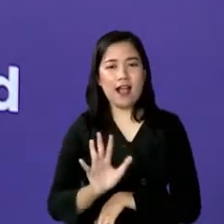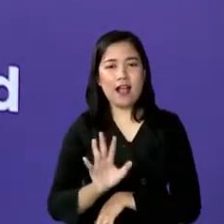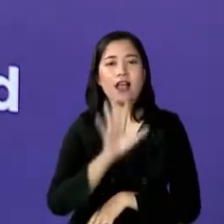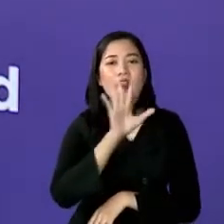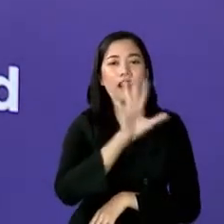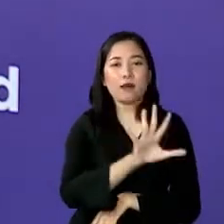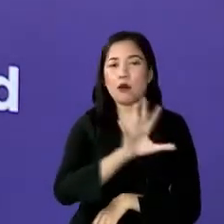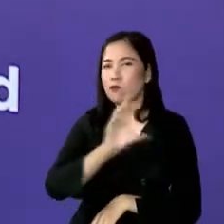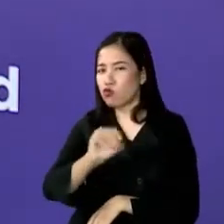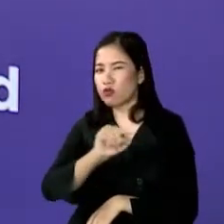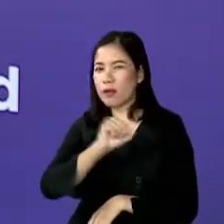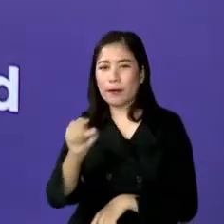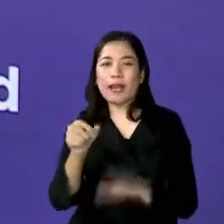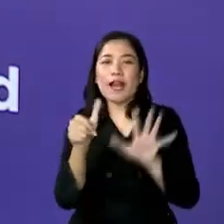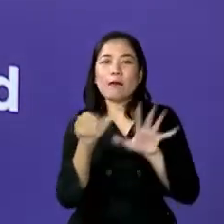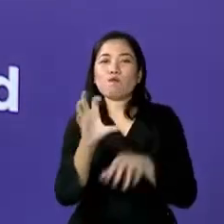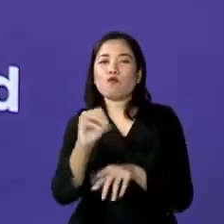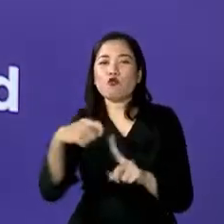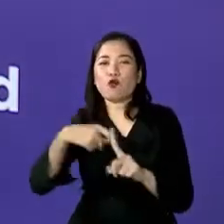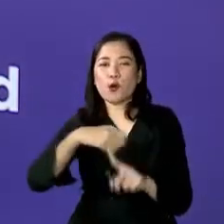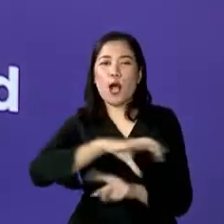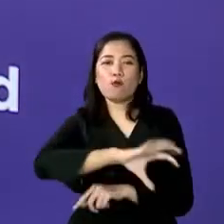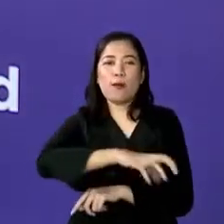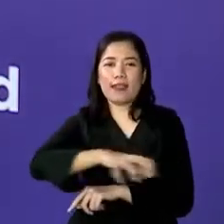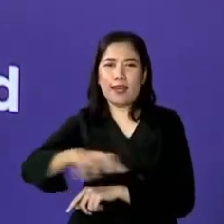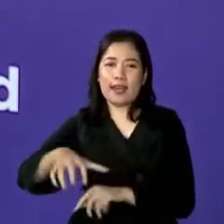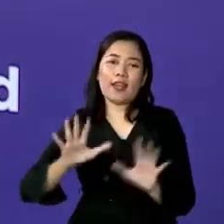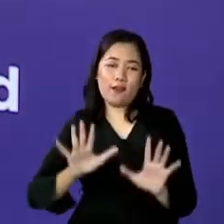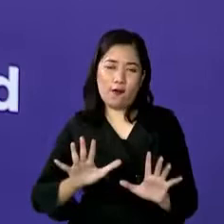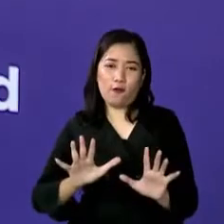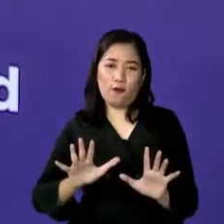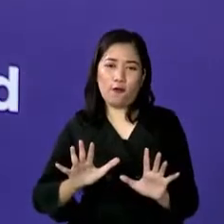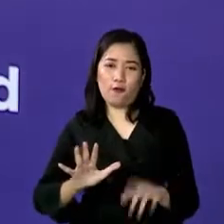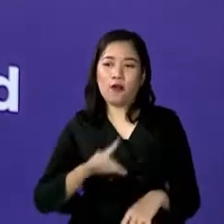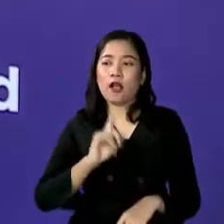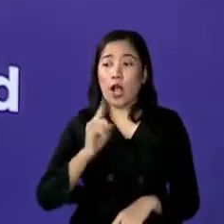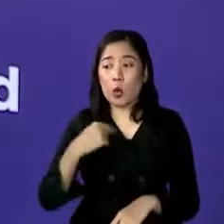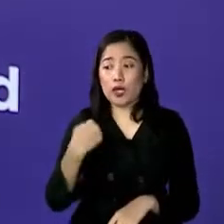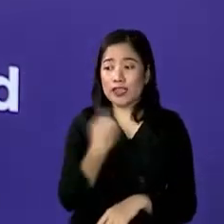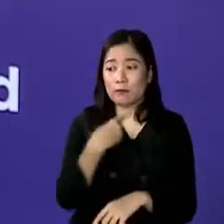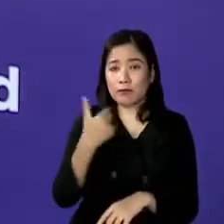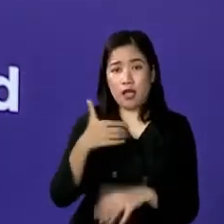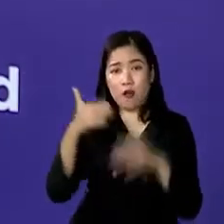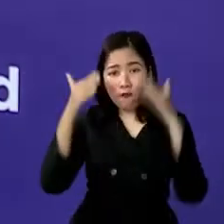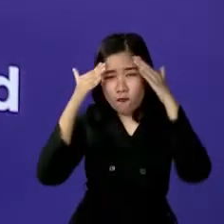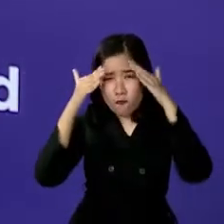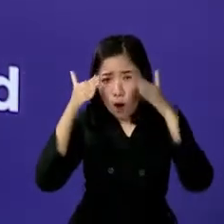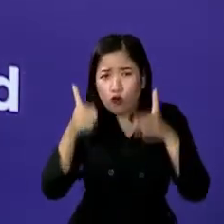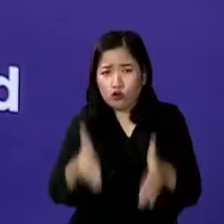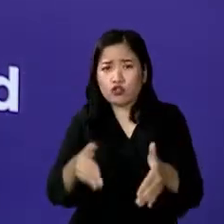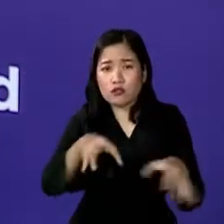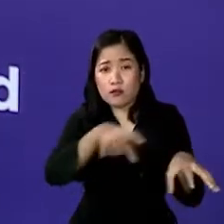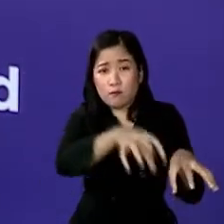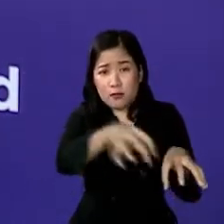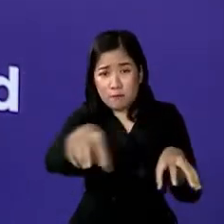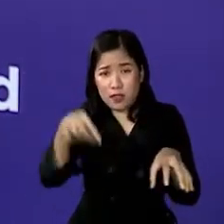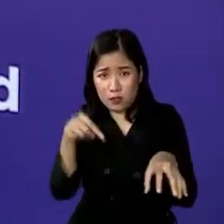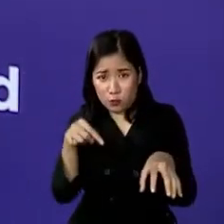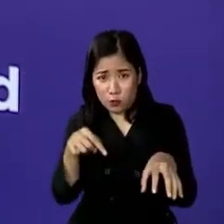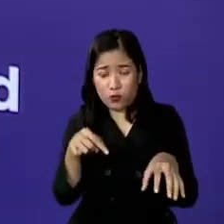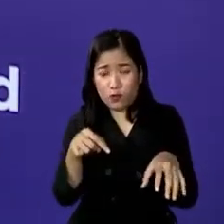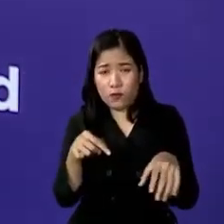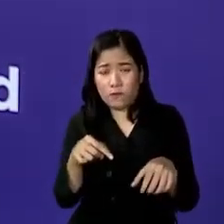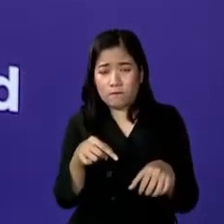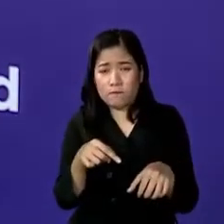sekitar 50-60 Kabupaten jadi Andaikata saja kita bisa fokus pada wilayah-wilayah tersebut sambil